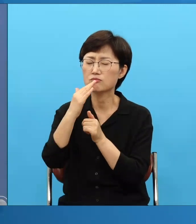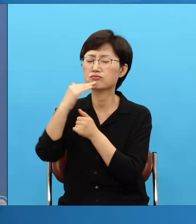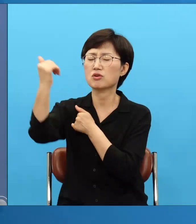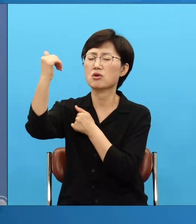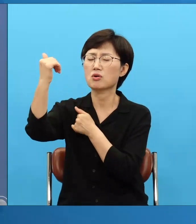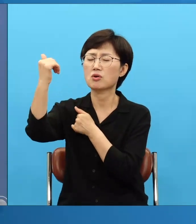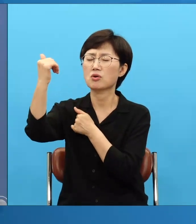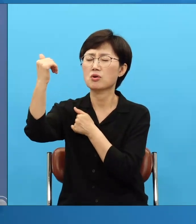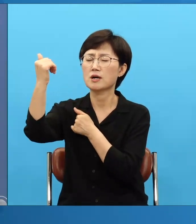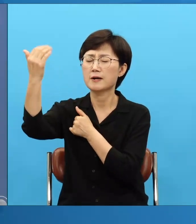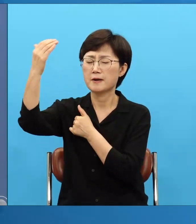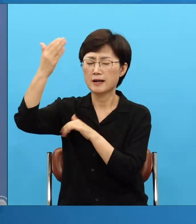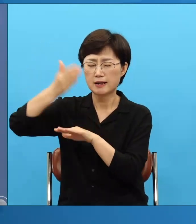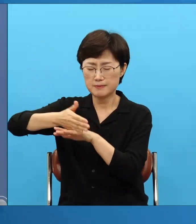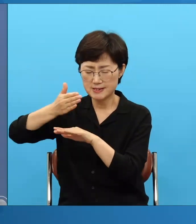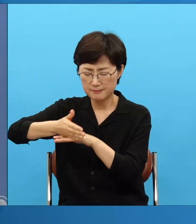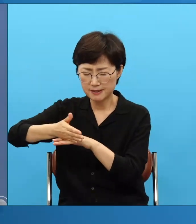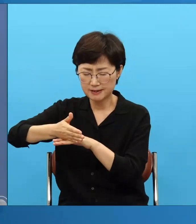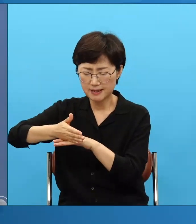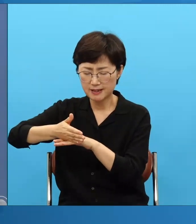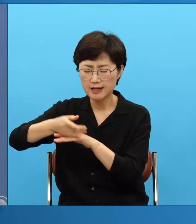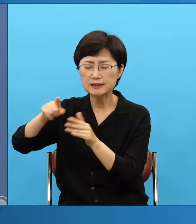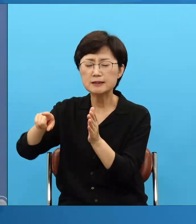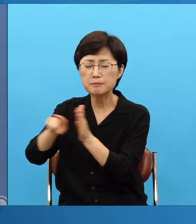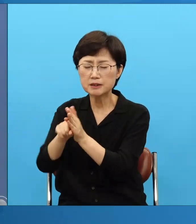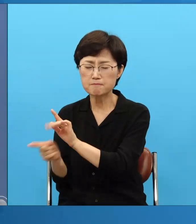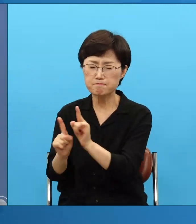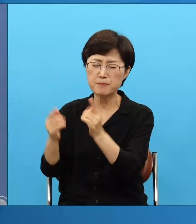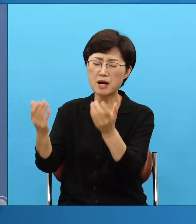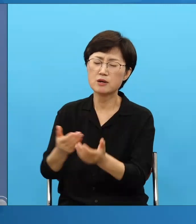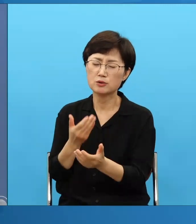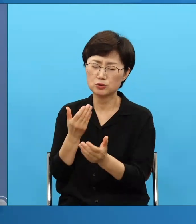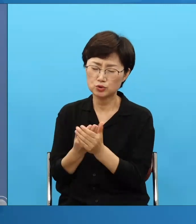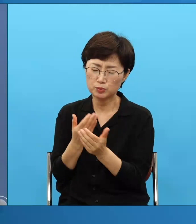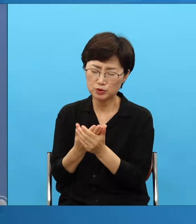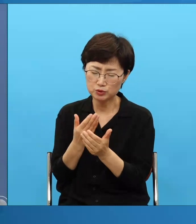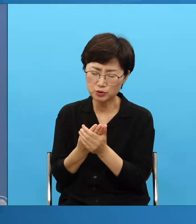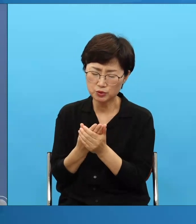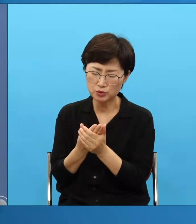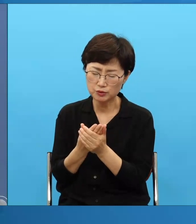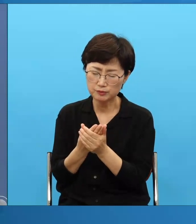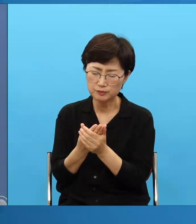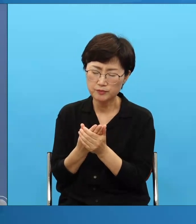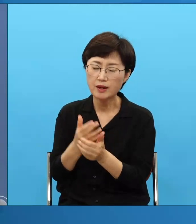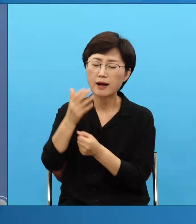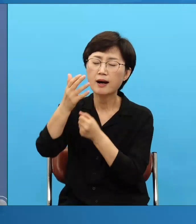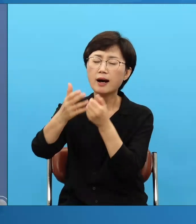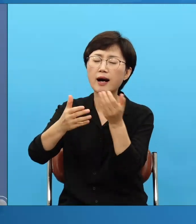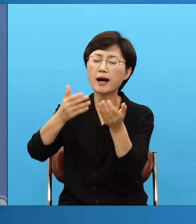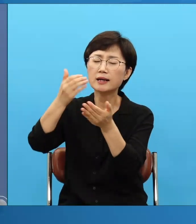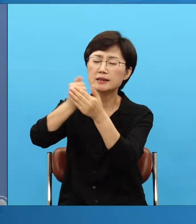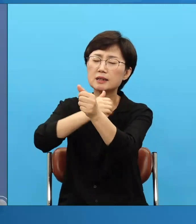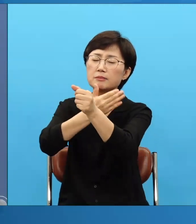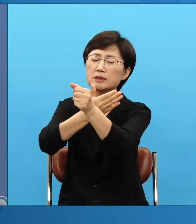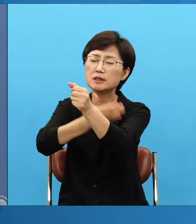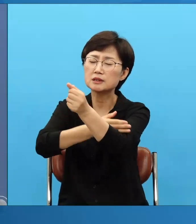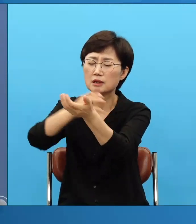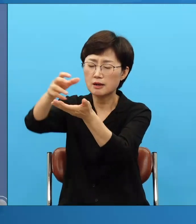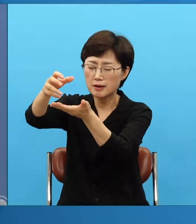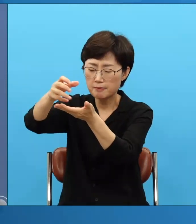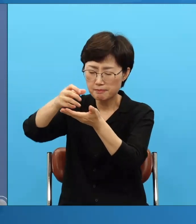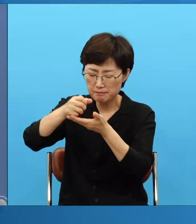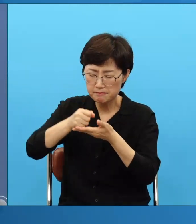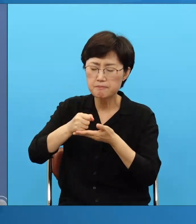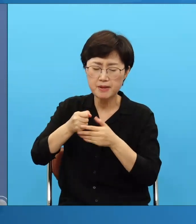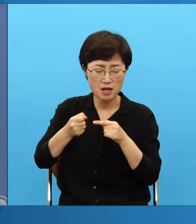as a spiritual summit to do the works that the 회복하게 해 people of the world 주옵소서. cannot do. Please restore us. 하나님의 큰 능력으로 죽어가는